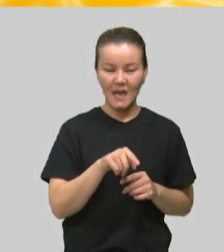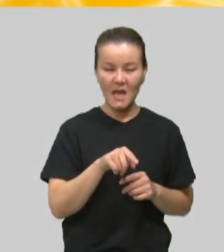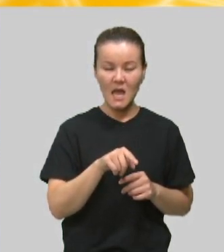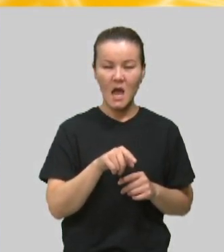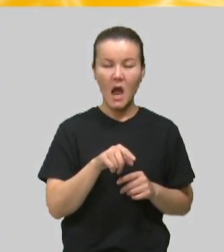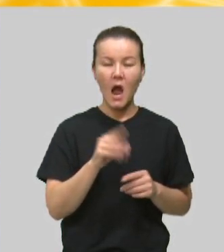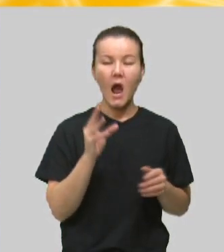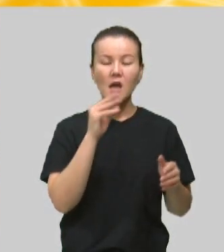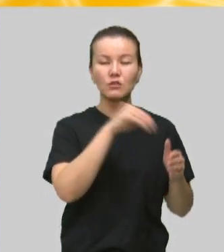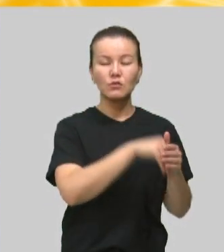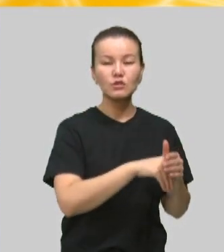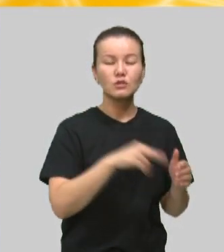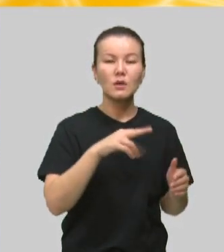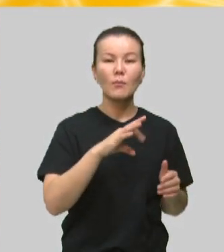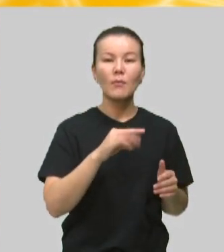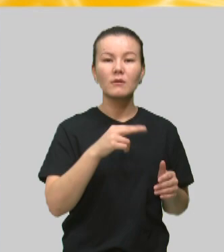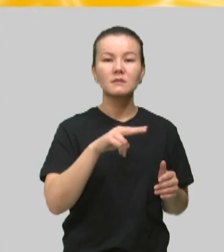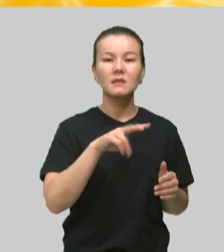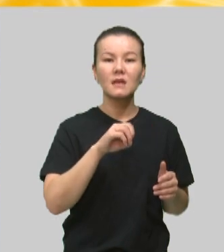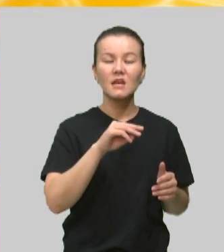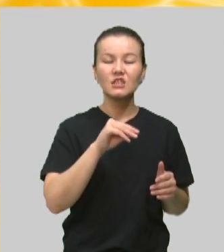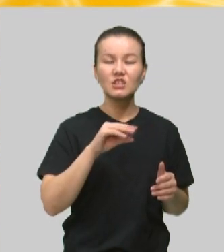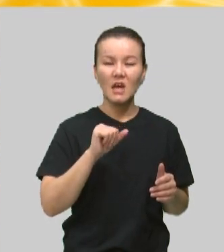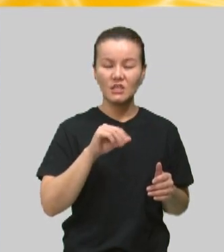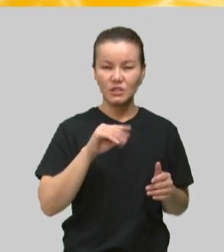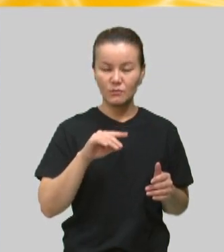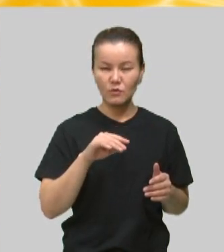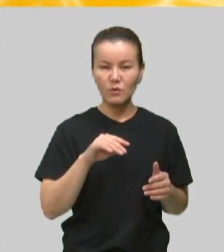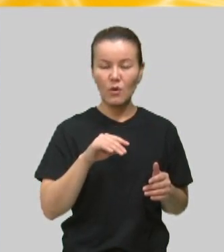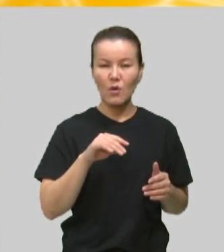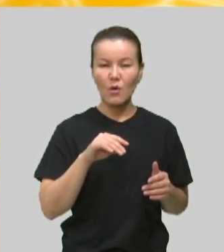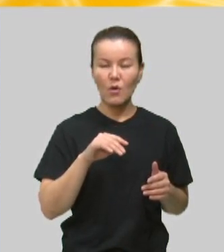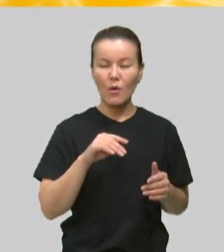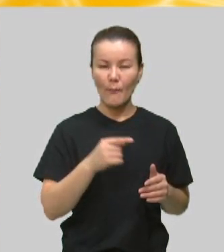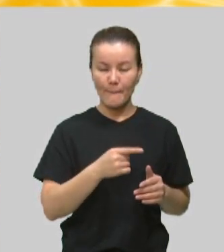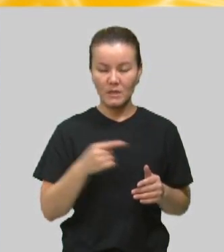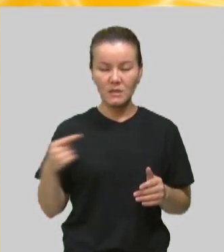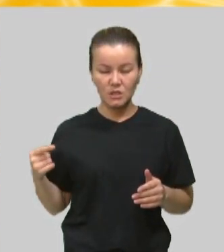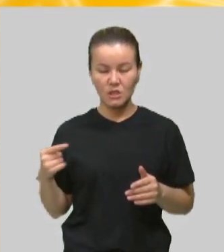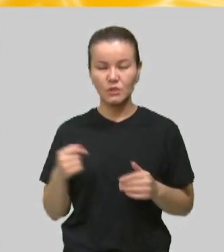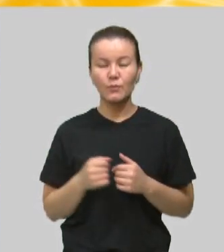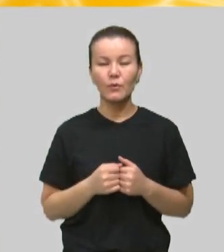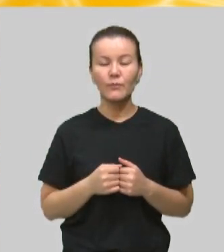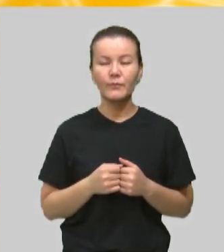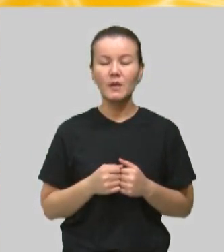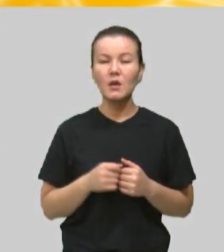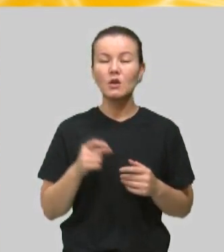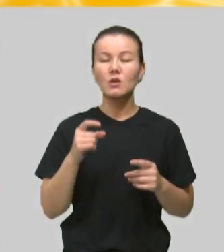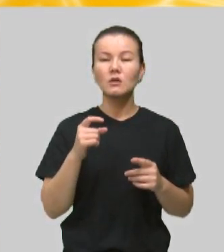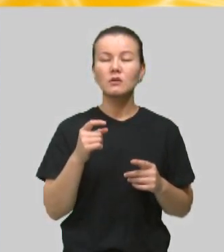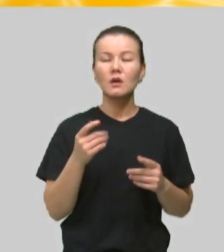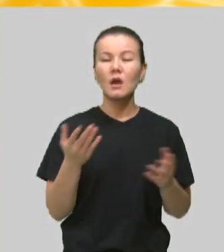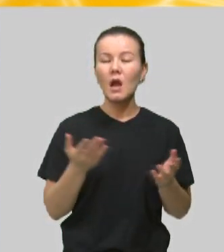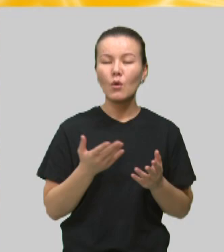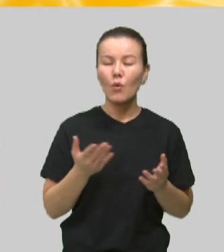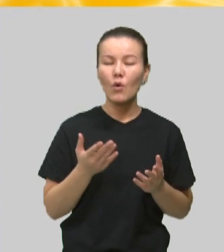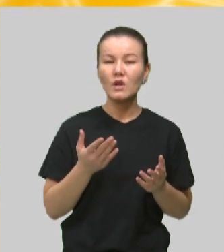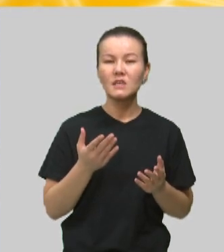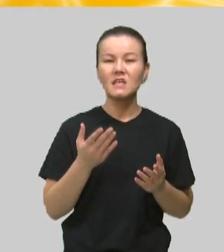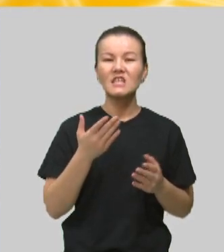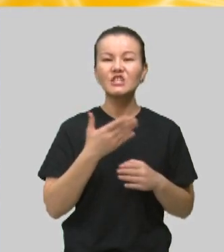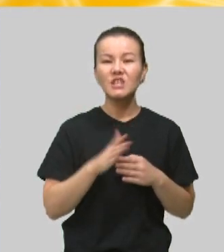к подлежащему. Что обозначает слово? Какой частью